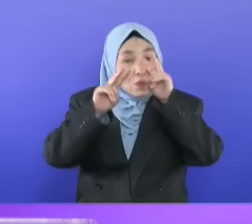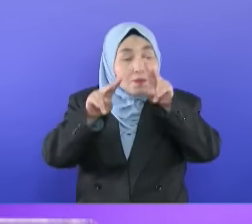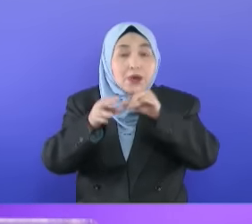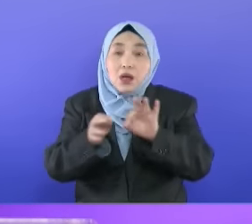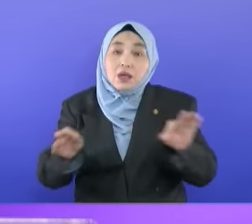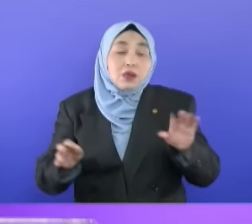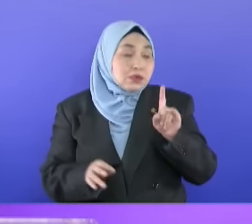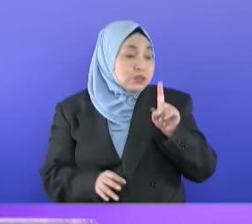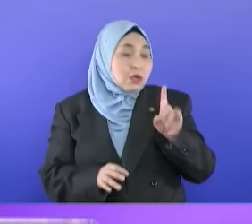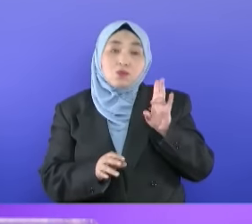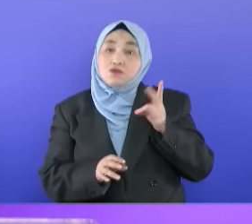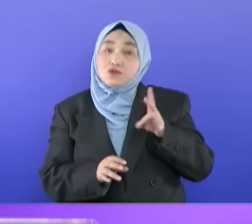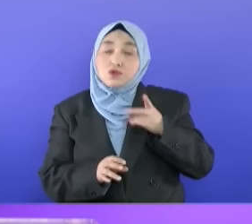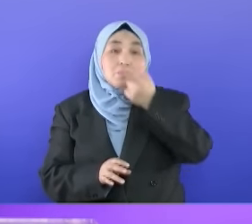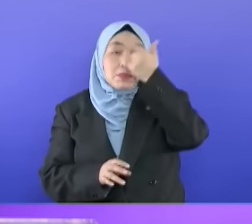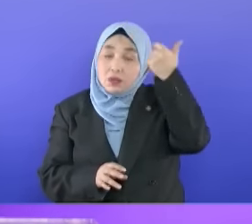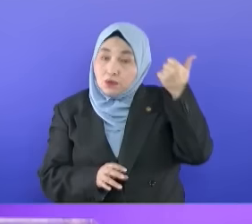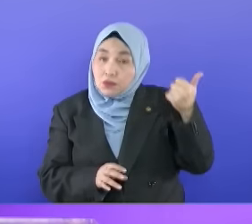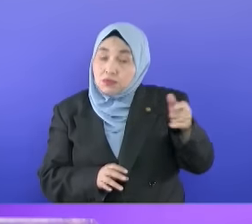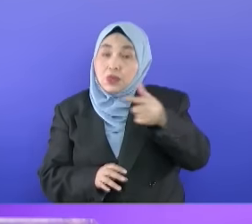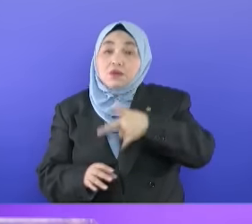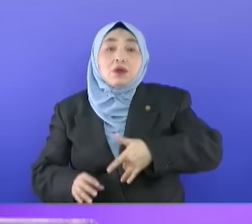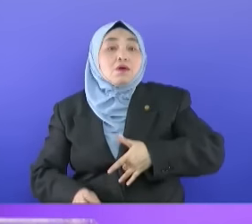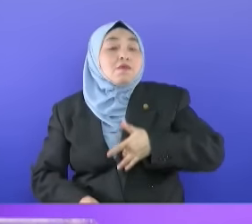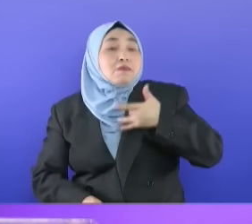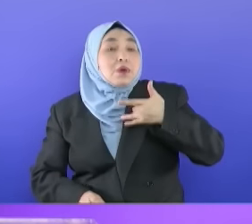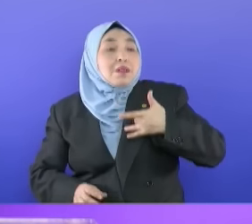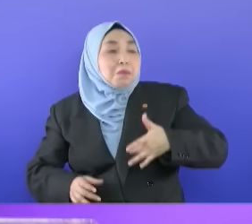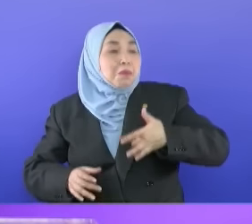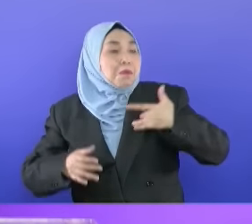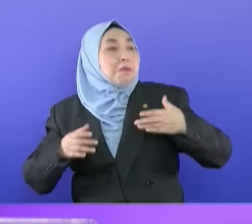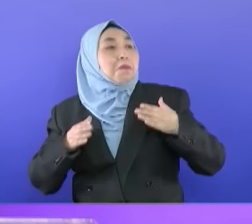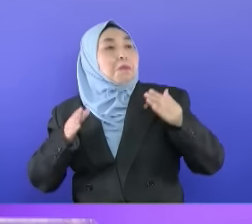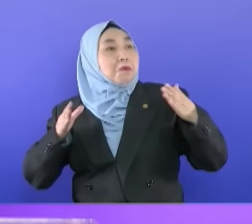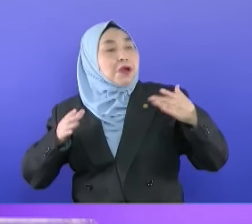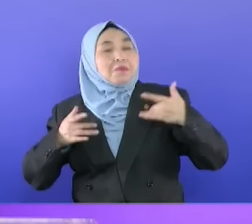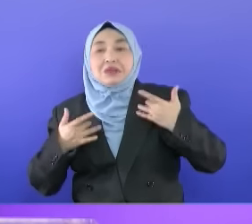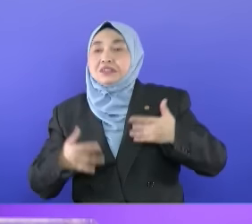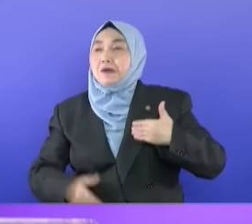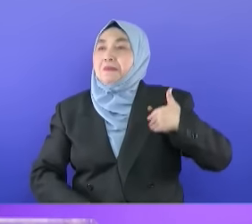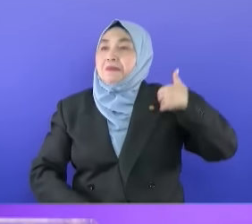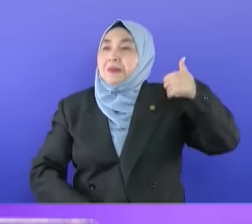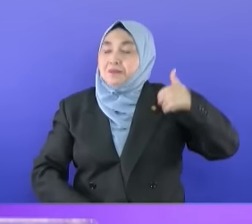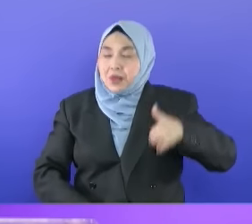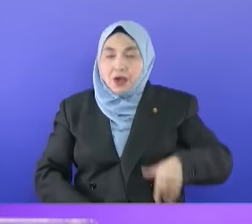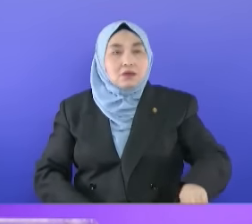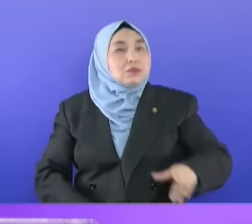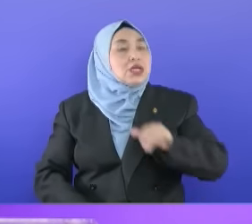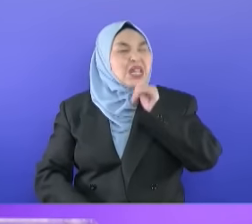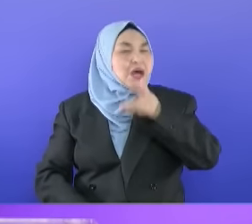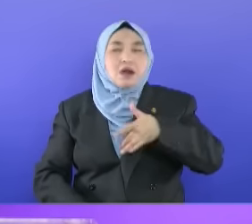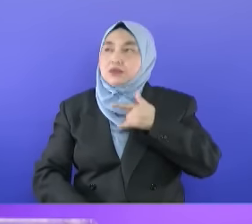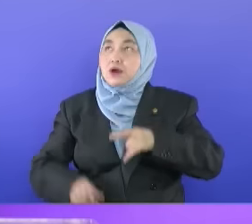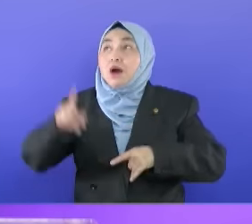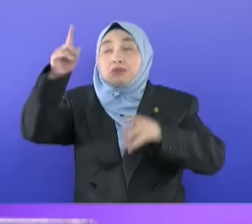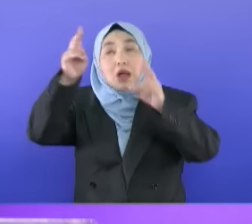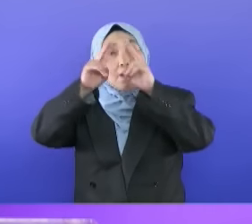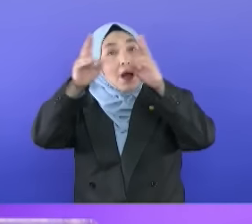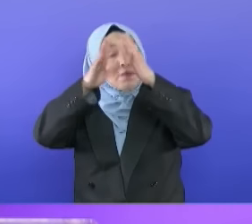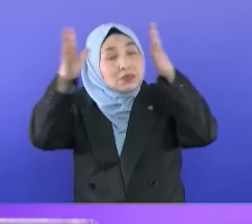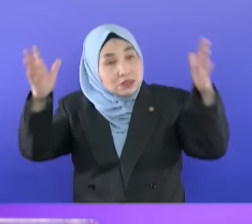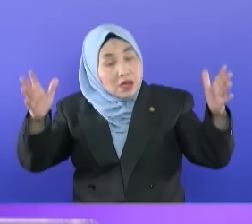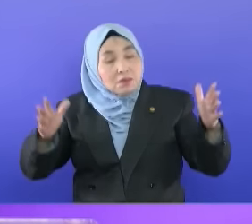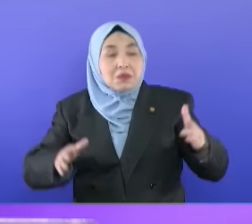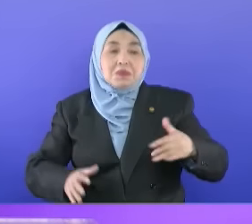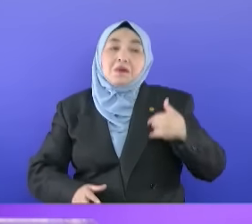ayat 117 karena mereka merasakan diri besar ya mereka tak rasakan bahwa Allah lah yang maha besar mikir